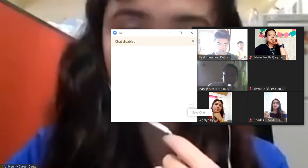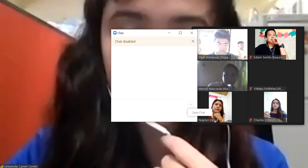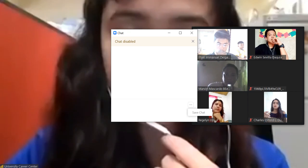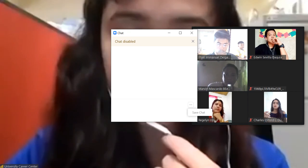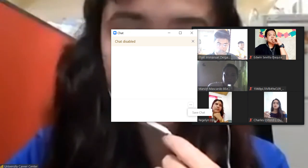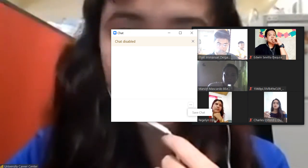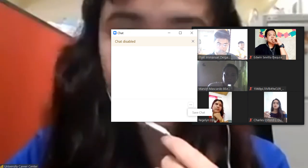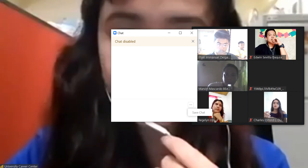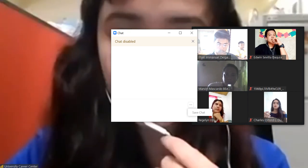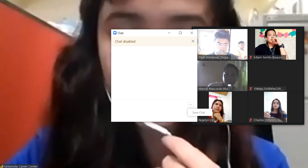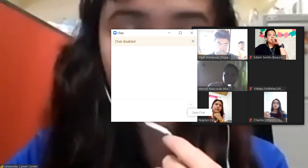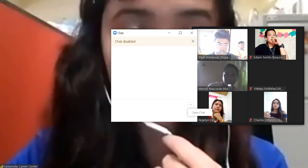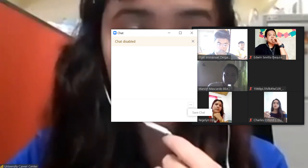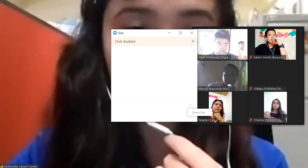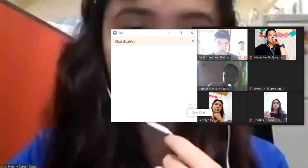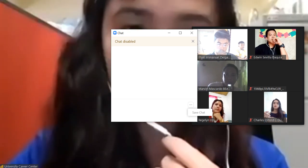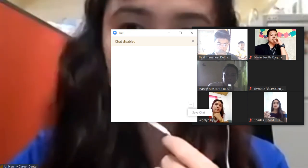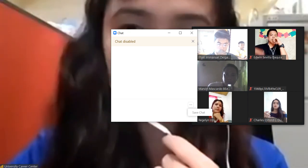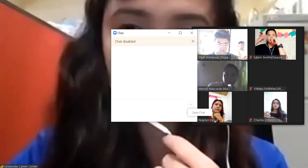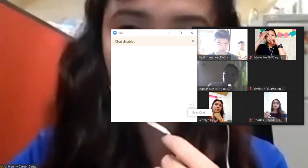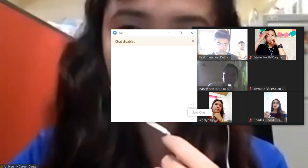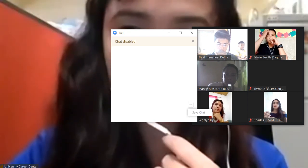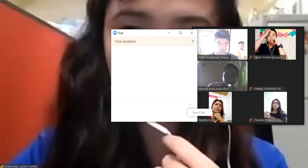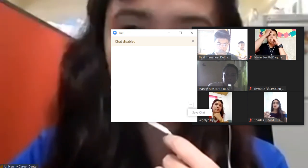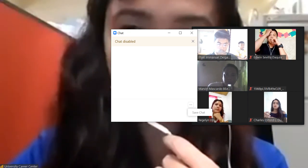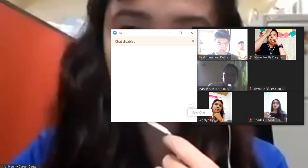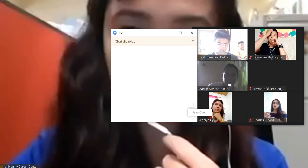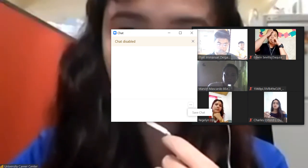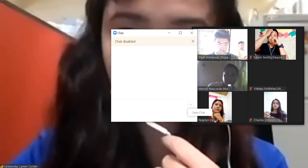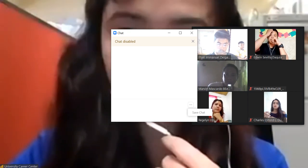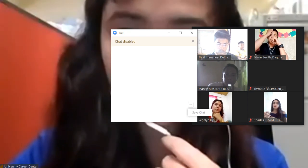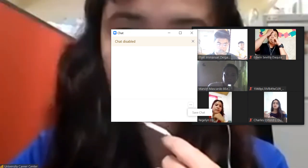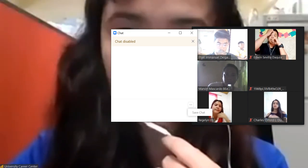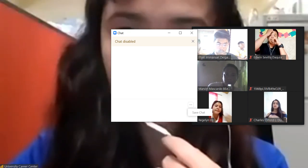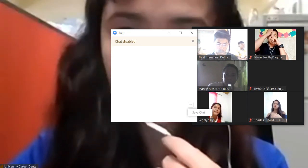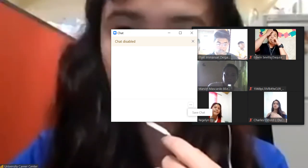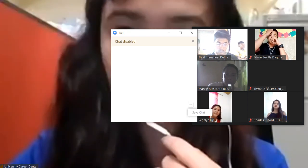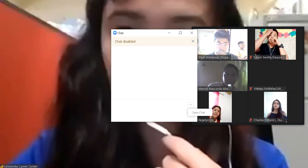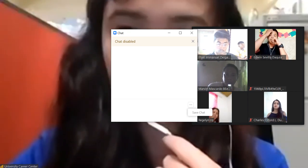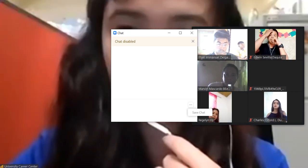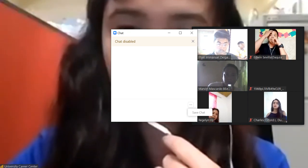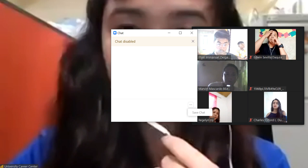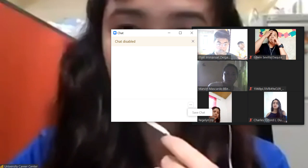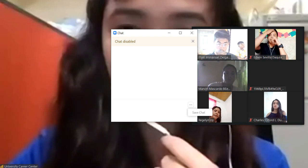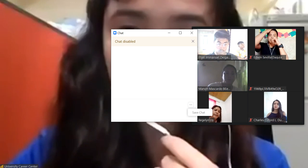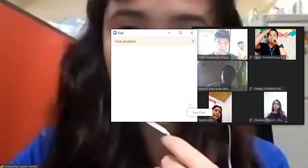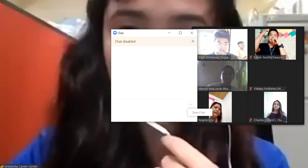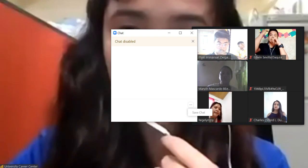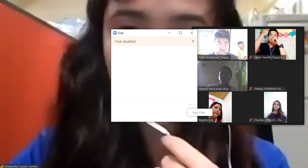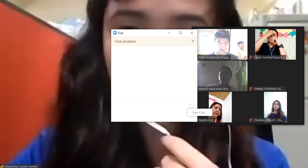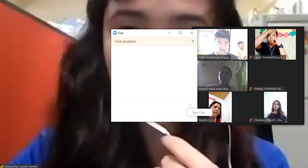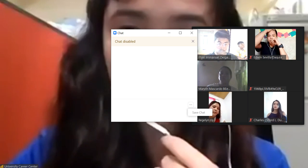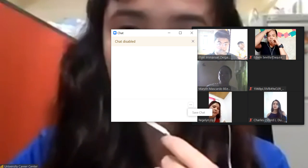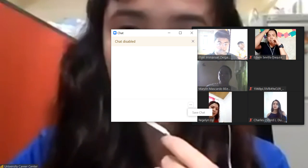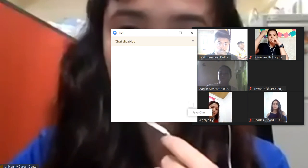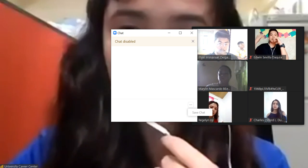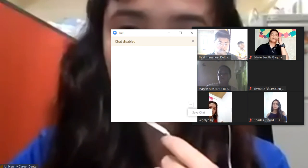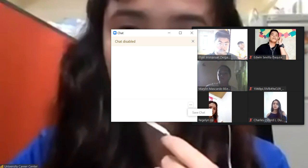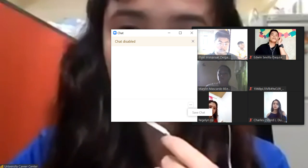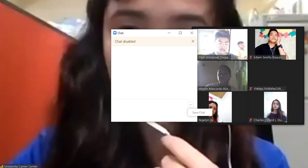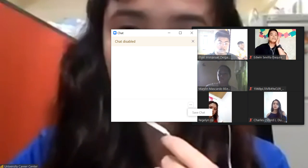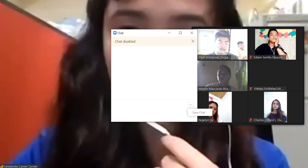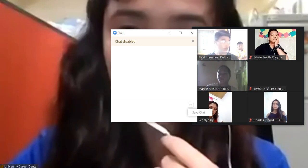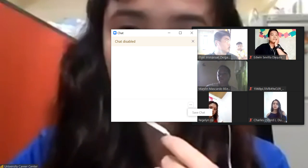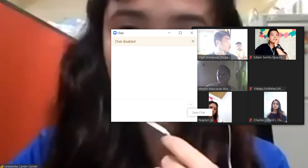Interrupt. Okay, so okay na karon na gipang confirm na mo ang mga request ng mga sulod sa